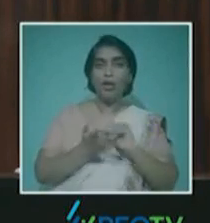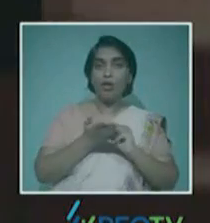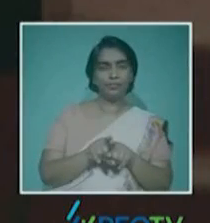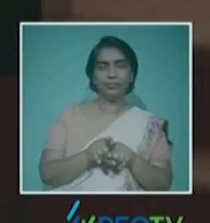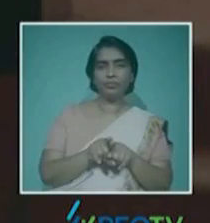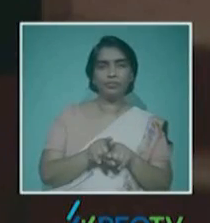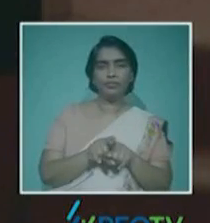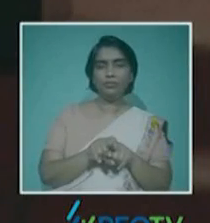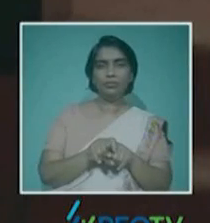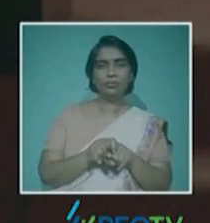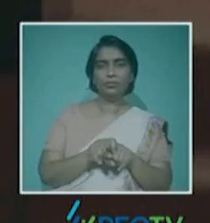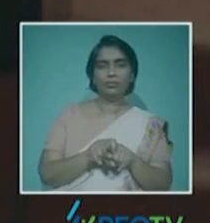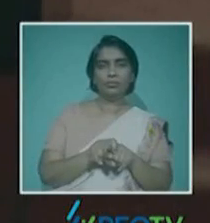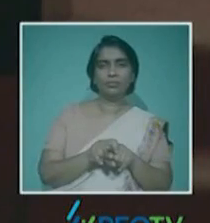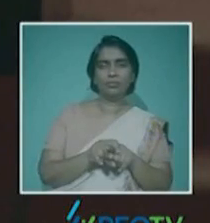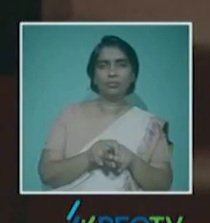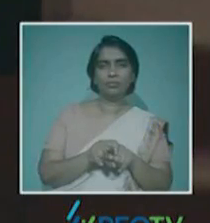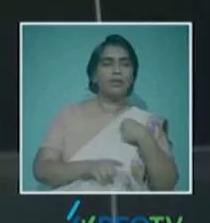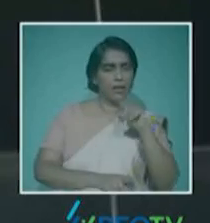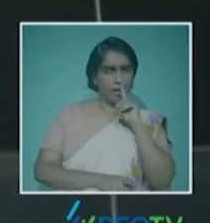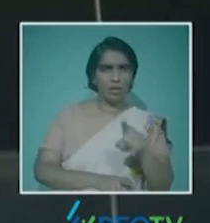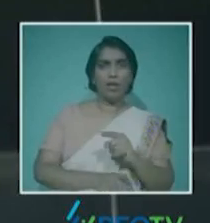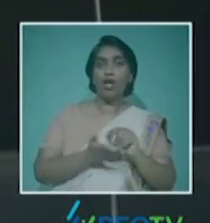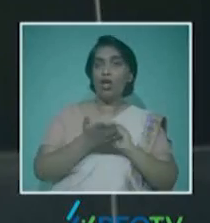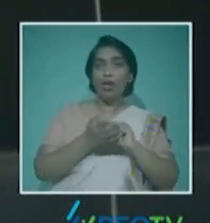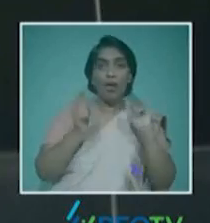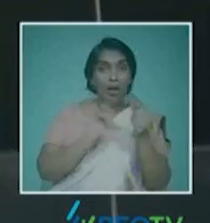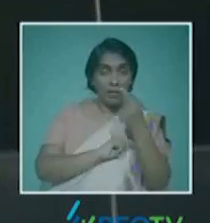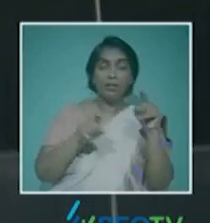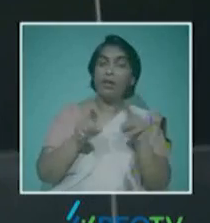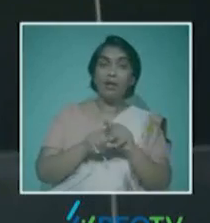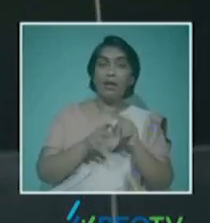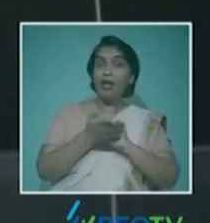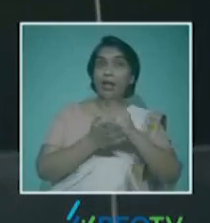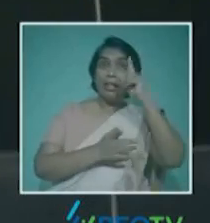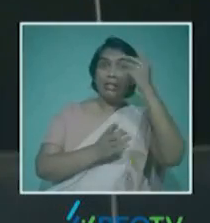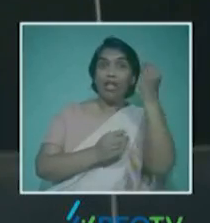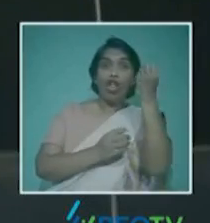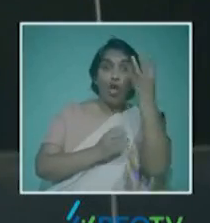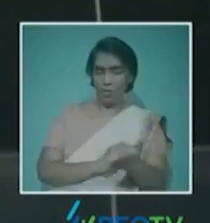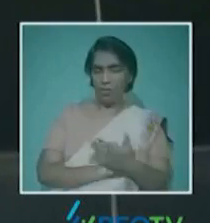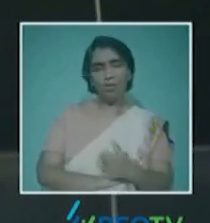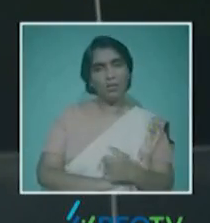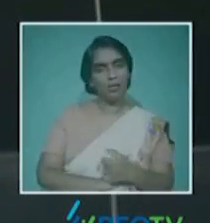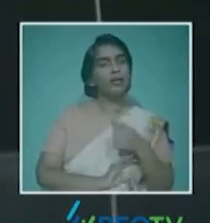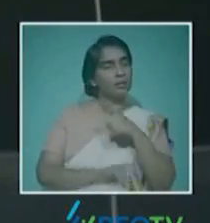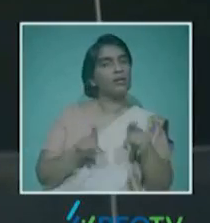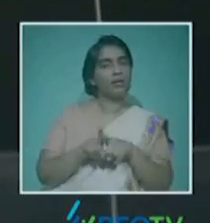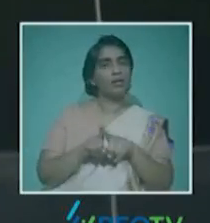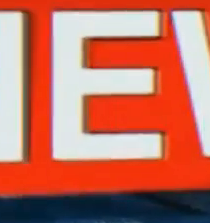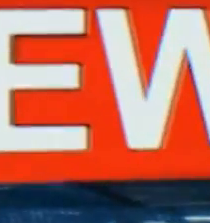ඇදුනා වාගේ කියලා. I respect. මම පිළිගන්නවා. ලොතරැයියක් ඇදුනා වාගේ. හැබැයි දෙයියෝ ඇවිල්ලා නම්බර ටික දුන්නා ලොතරැයිය. ඒක තමයි